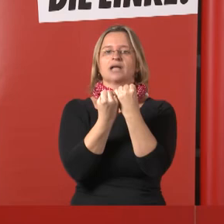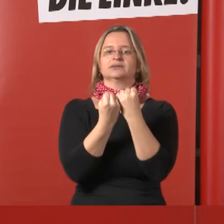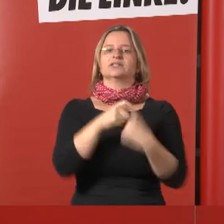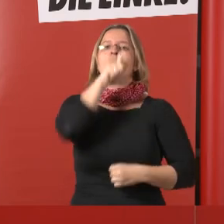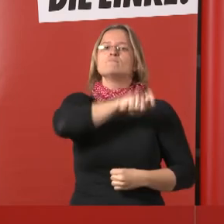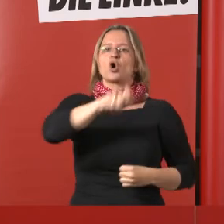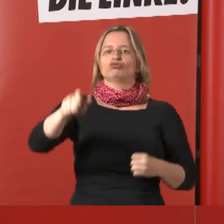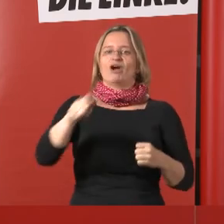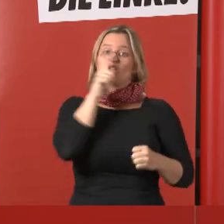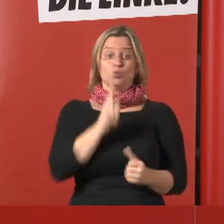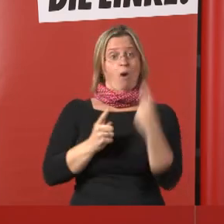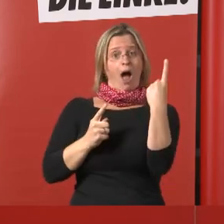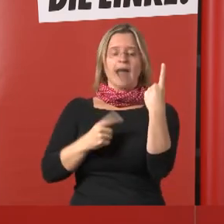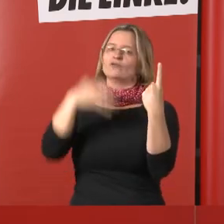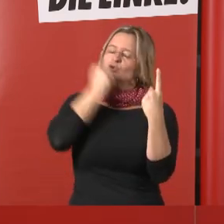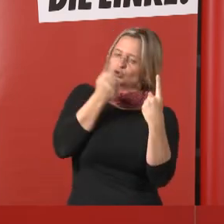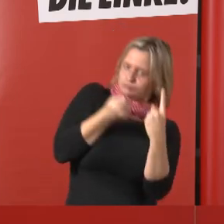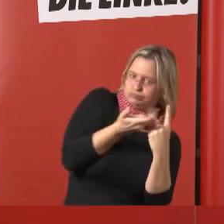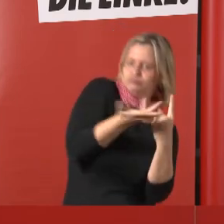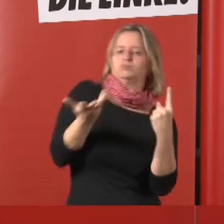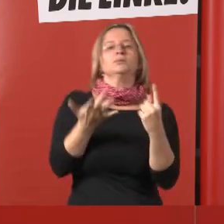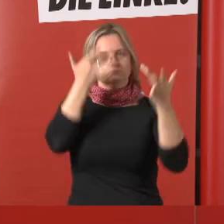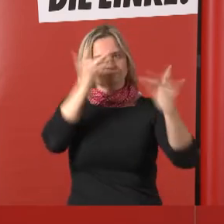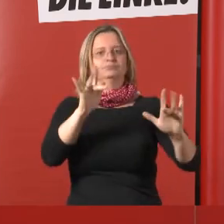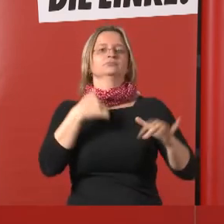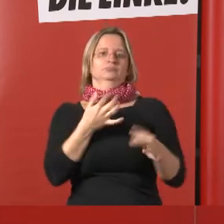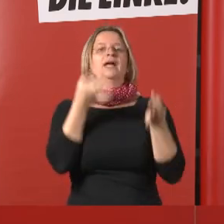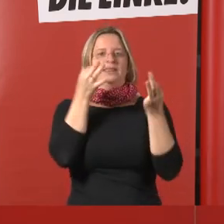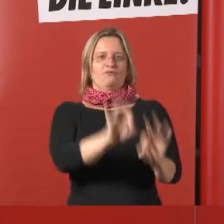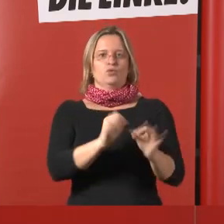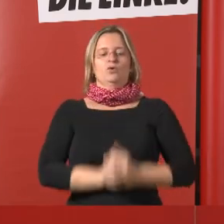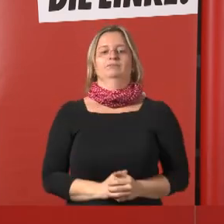des Staatsbürgerschaftsrechts, um Mehrfachstaatsbürgerschaften zu erleichtern.